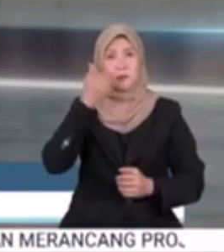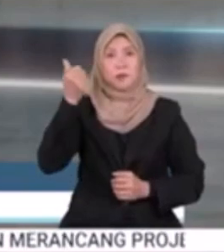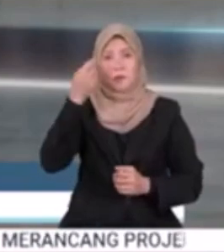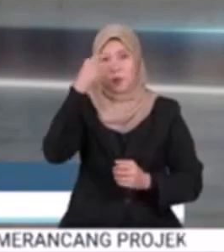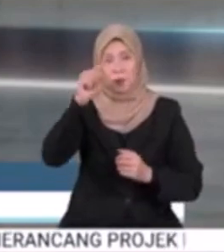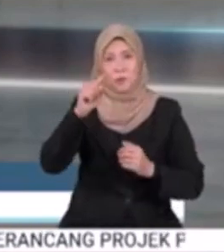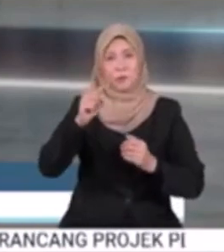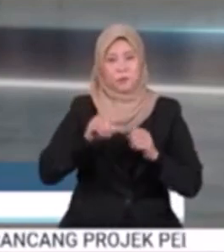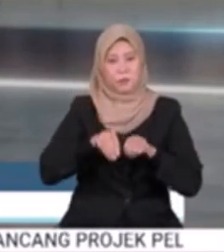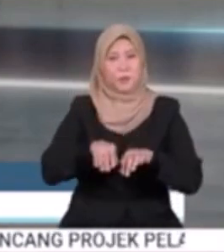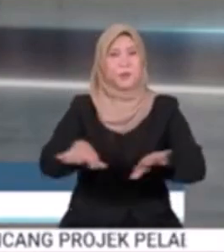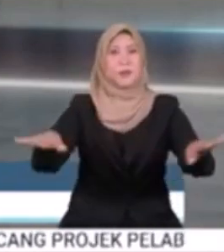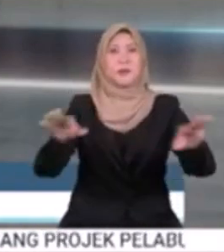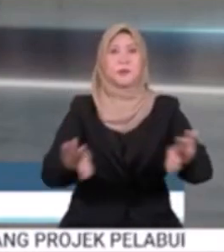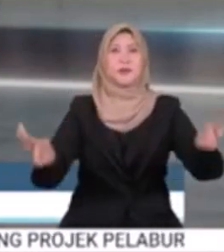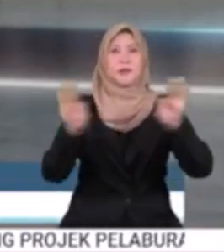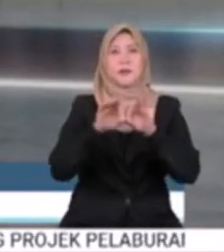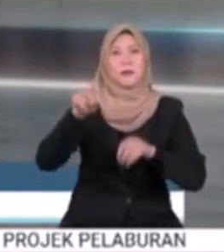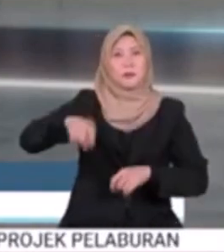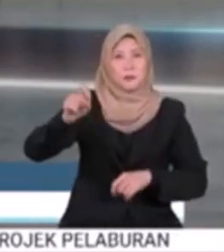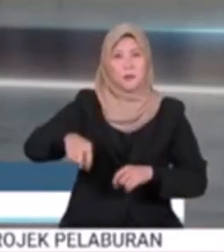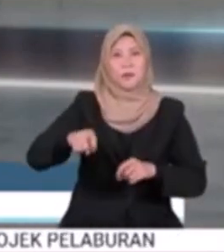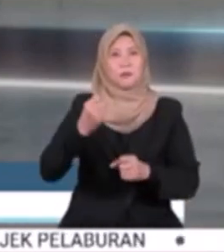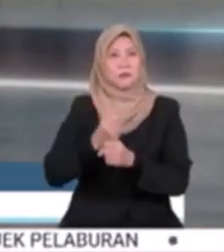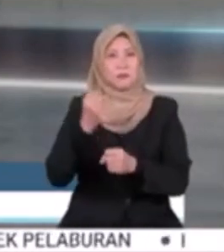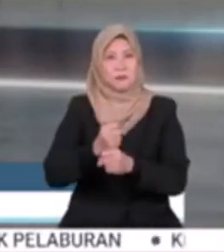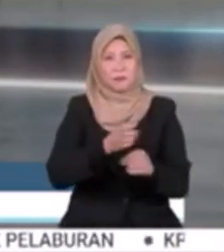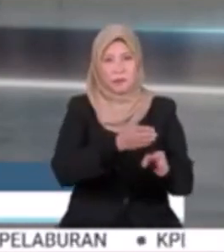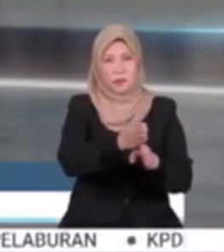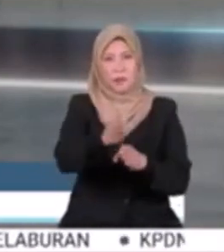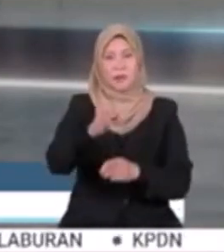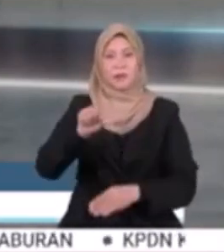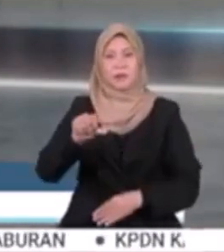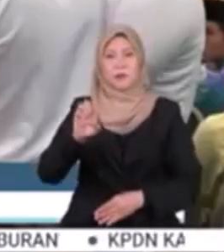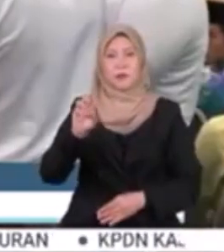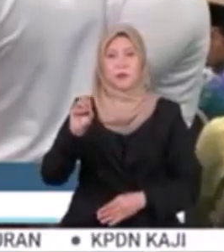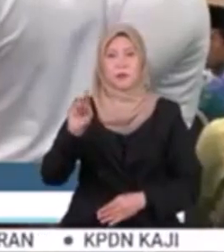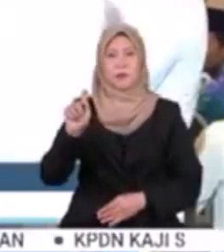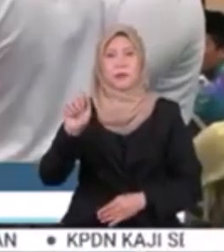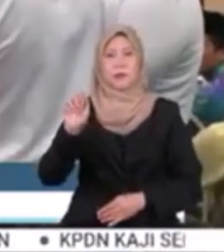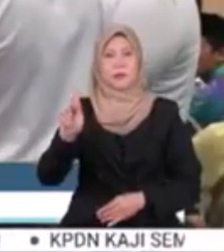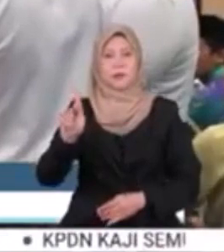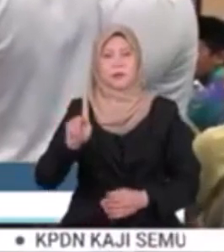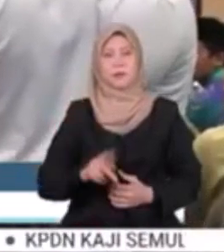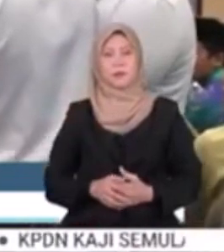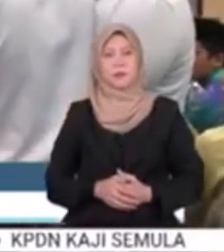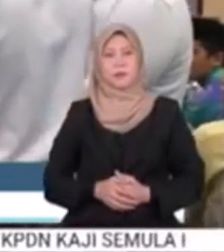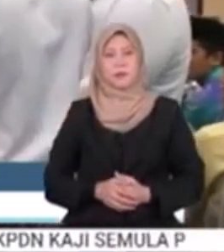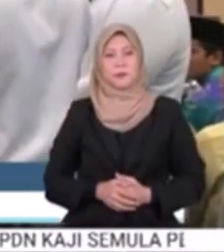terbaik menyebar luas kepentingan, keperluan dan prospek kerjaya bidang tersebut.